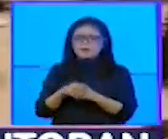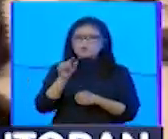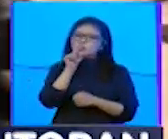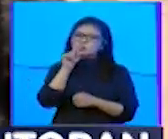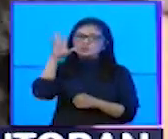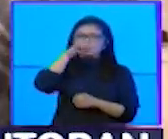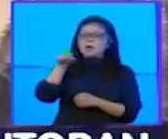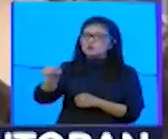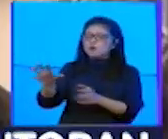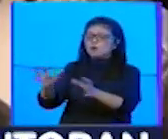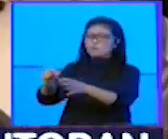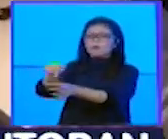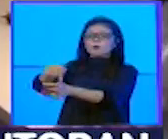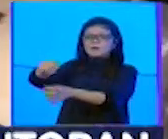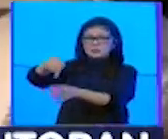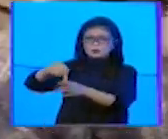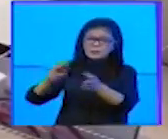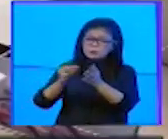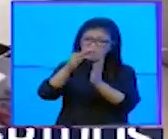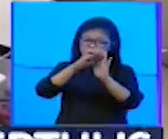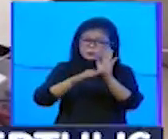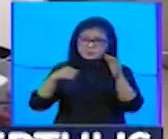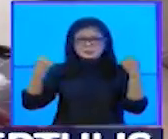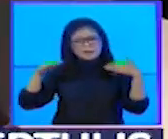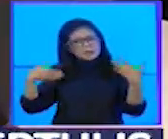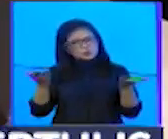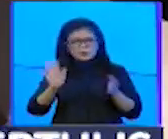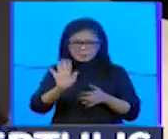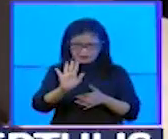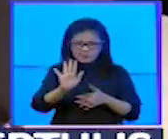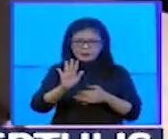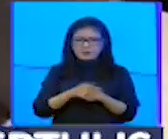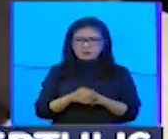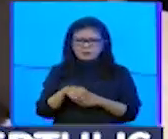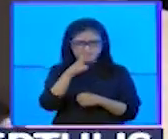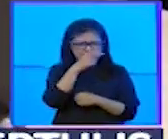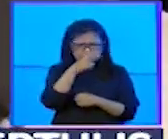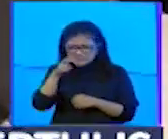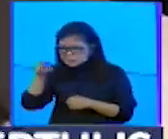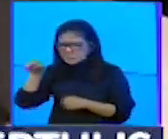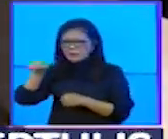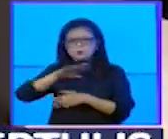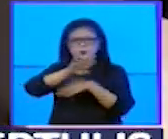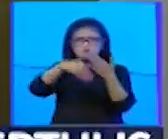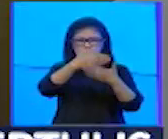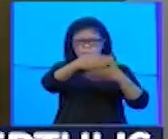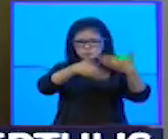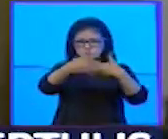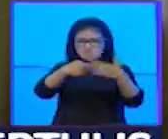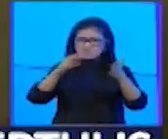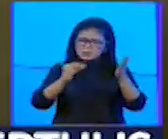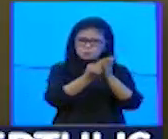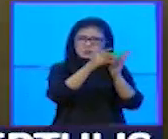kesehatan sesuai aturan PPKM. Kendati pihak perusahaan sudah menjalankan protokol kesehatan dan aturan PPKM, namun petugas tetap